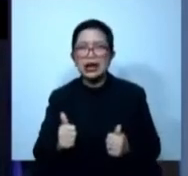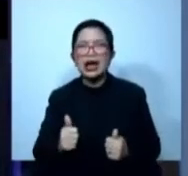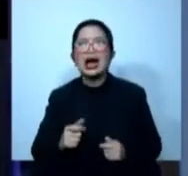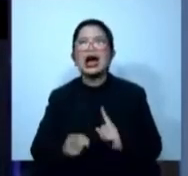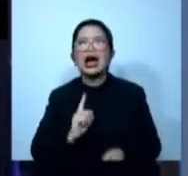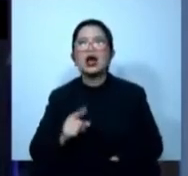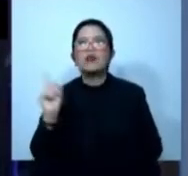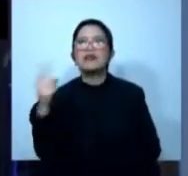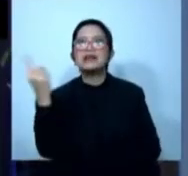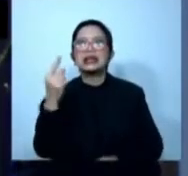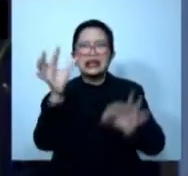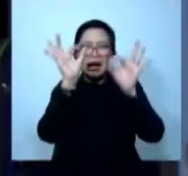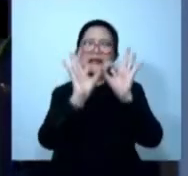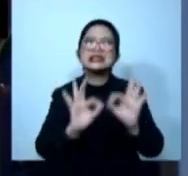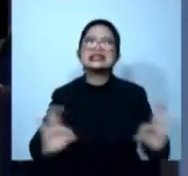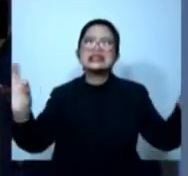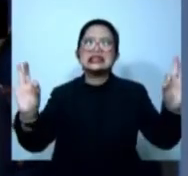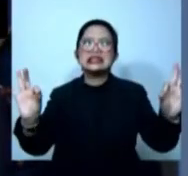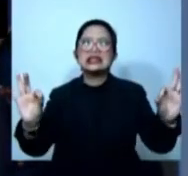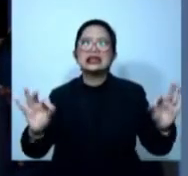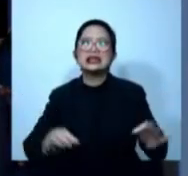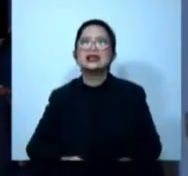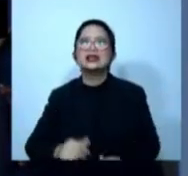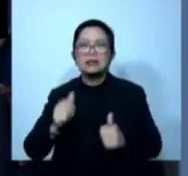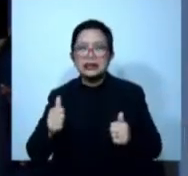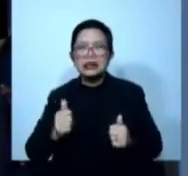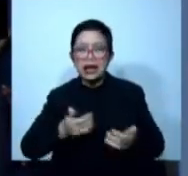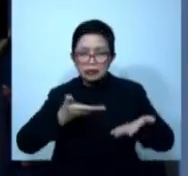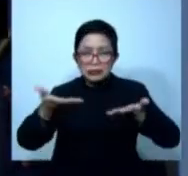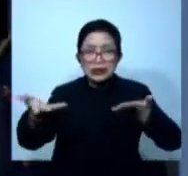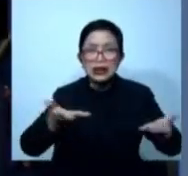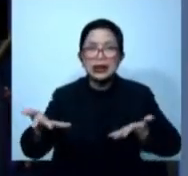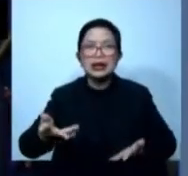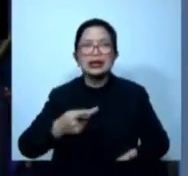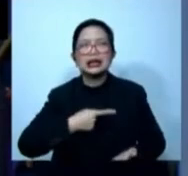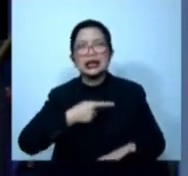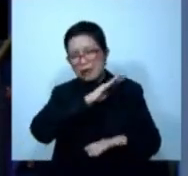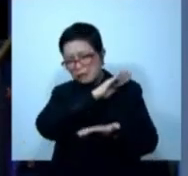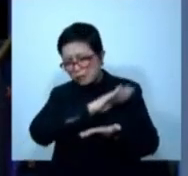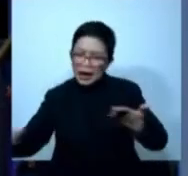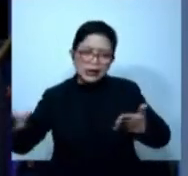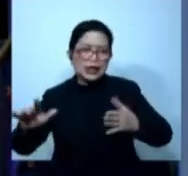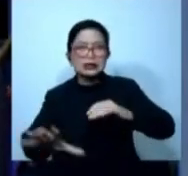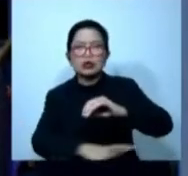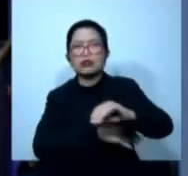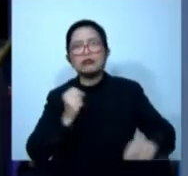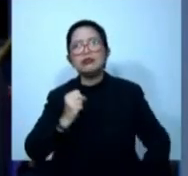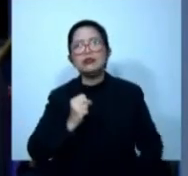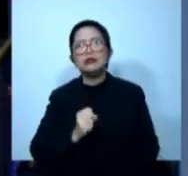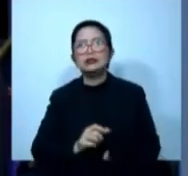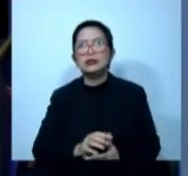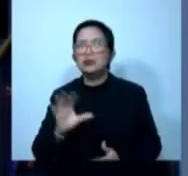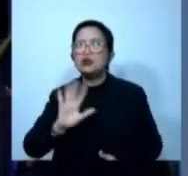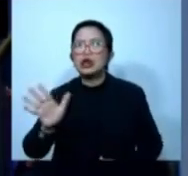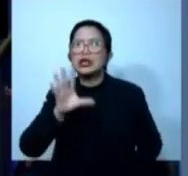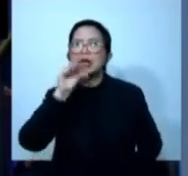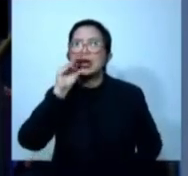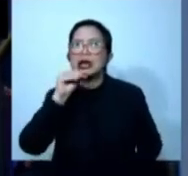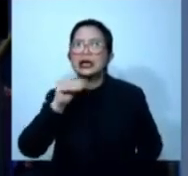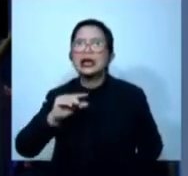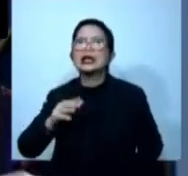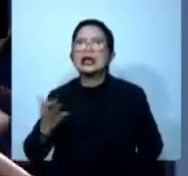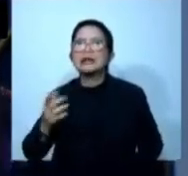bersih pemerintahannya bisa akomodatif dan kita sikat korupsi itu tidak dengan kata-kata dengan